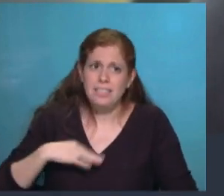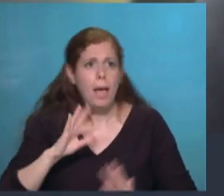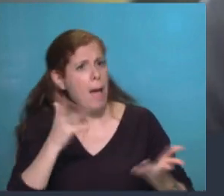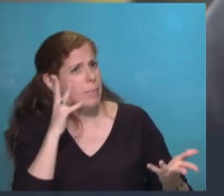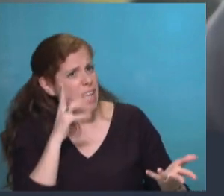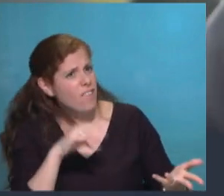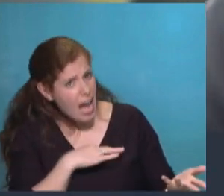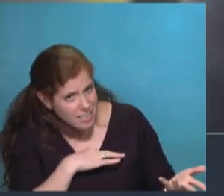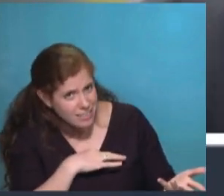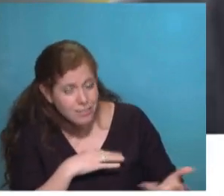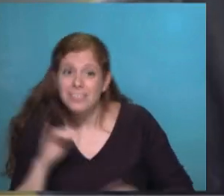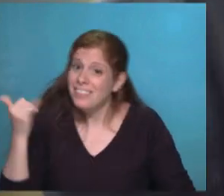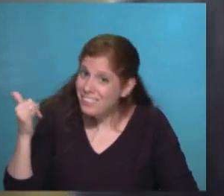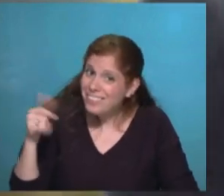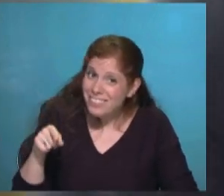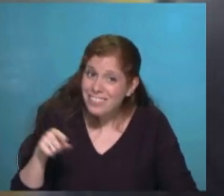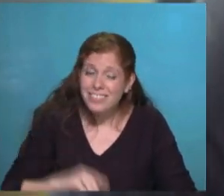אחי?